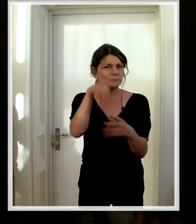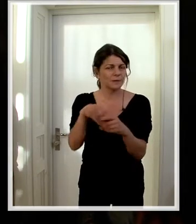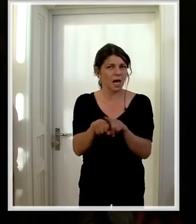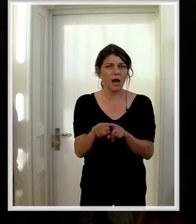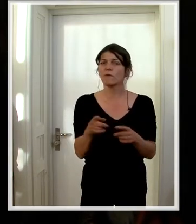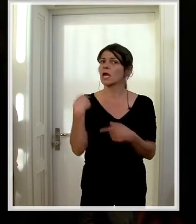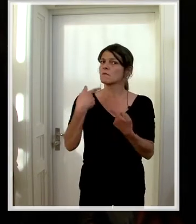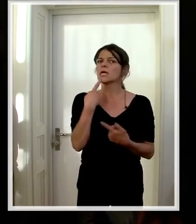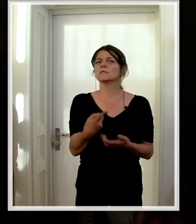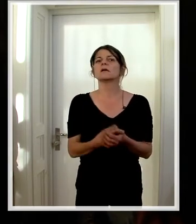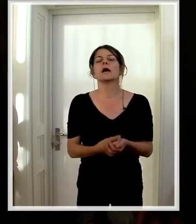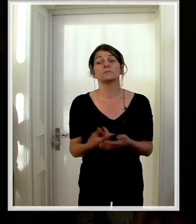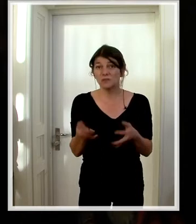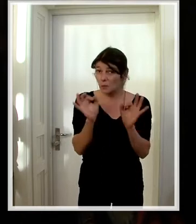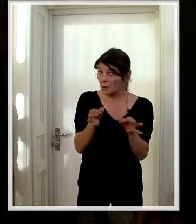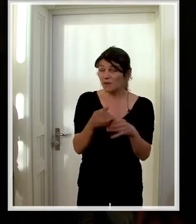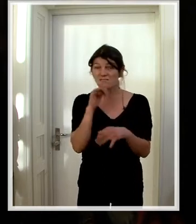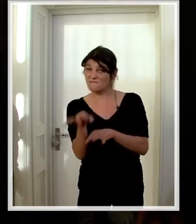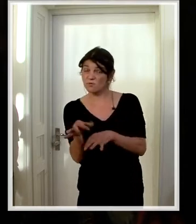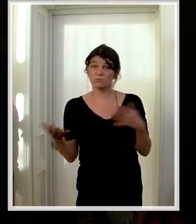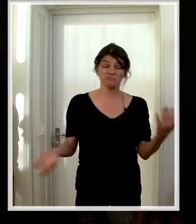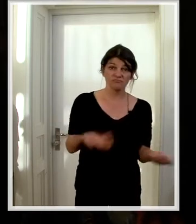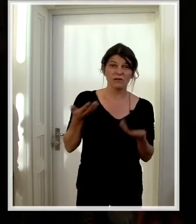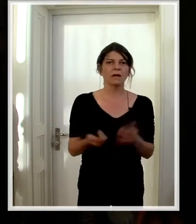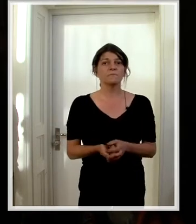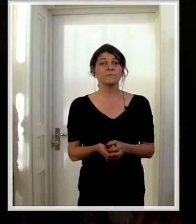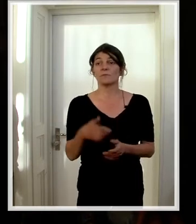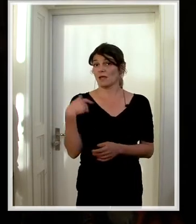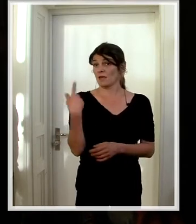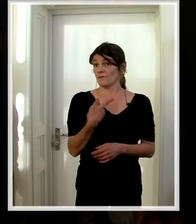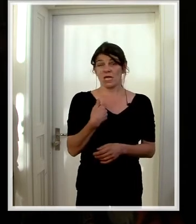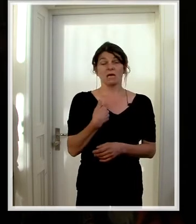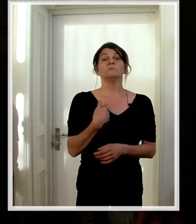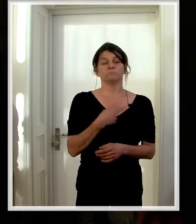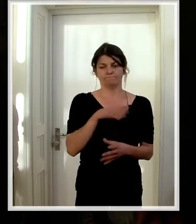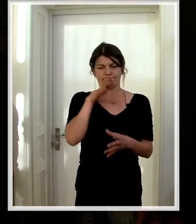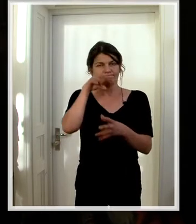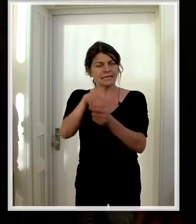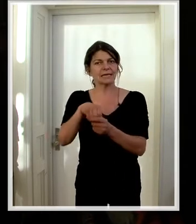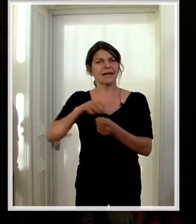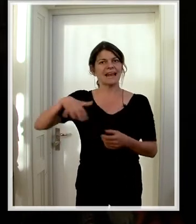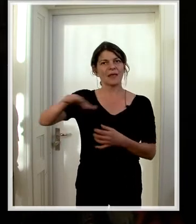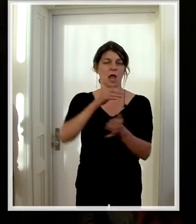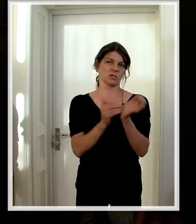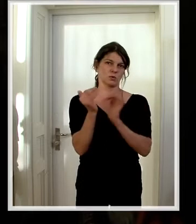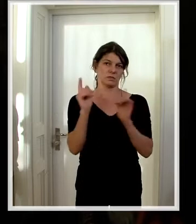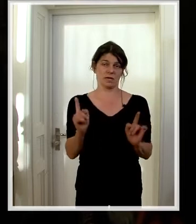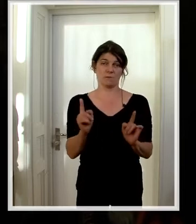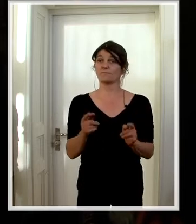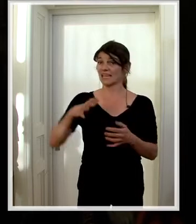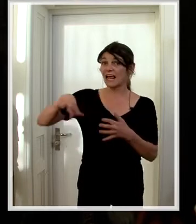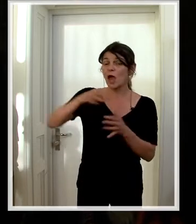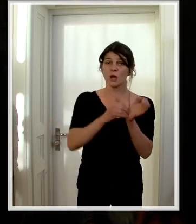weil es hat immer geheißen, ist jetzt das gut oder ist jetzt das nicht gut. Wir binden uns in ein regionales System ein. In ein regionales System, wo die